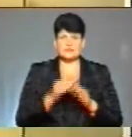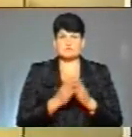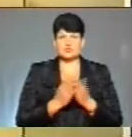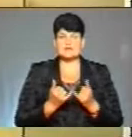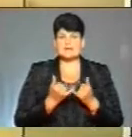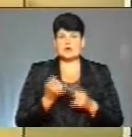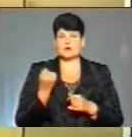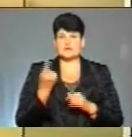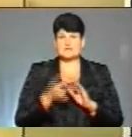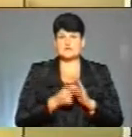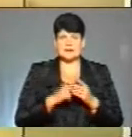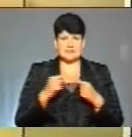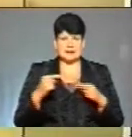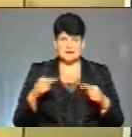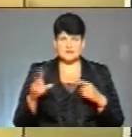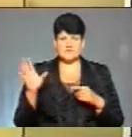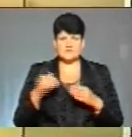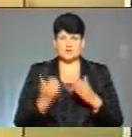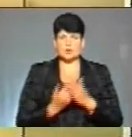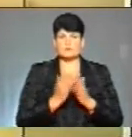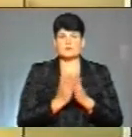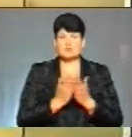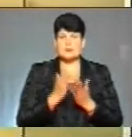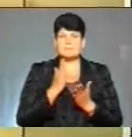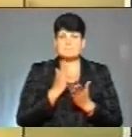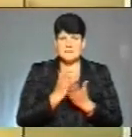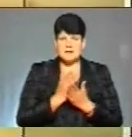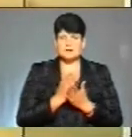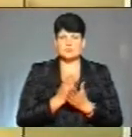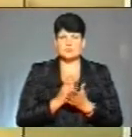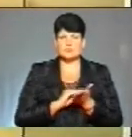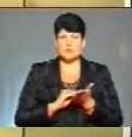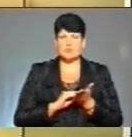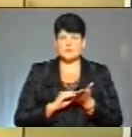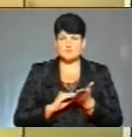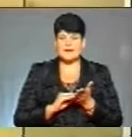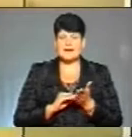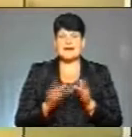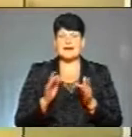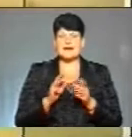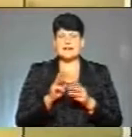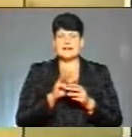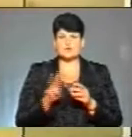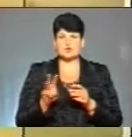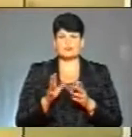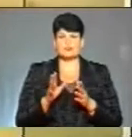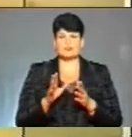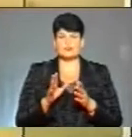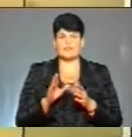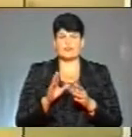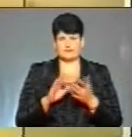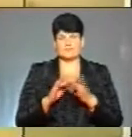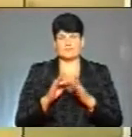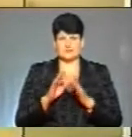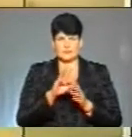для 11 класу, і для іншого, всі нові підручники матимуть опубліковану електронну версію з 1